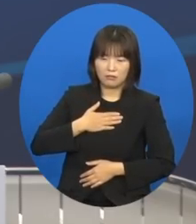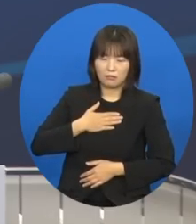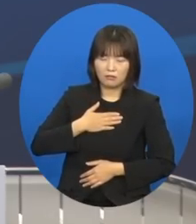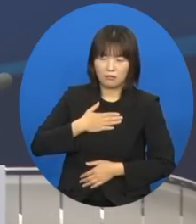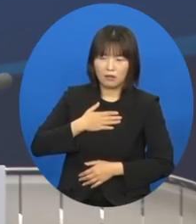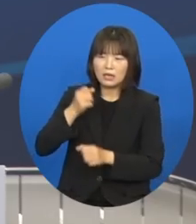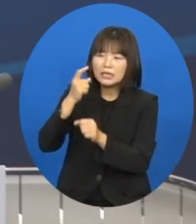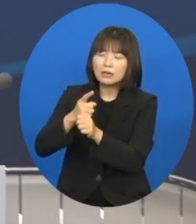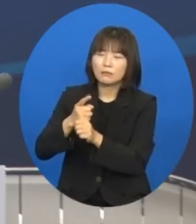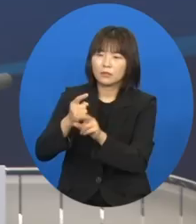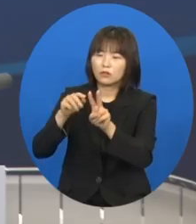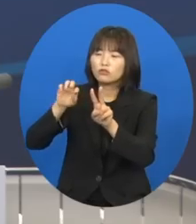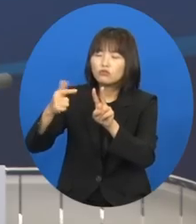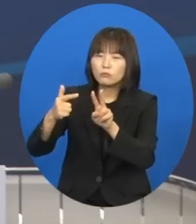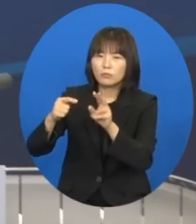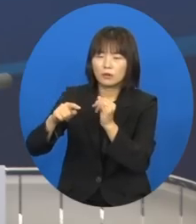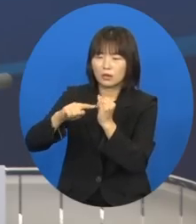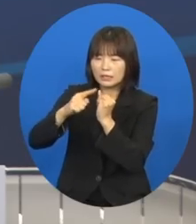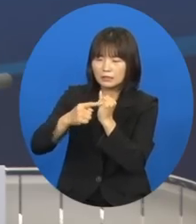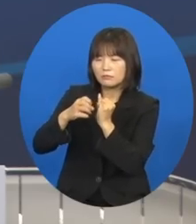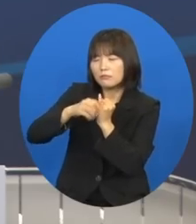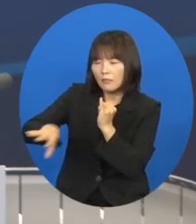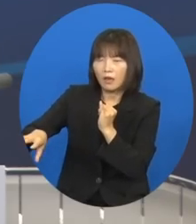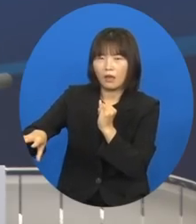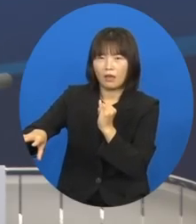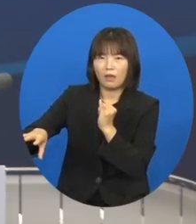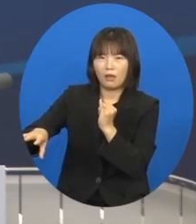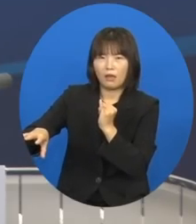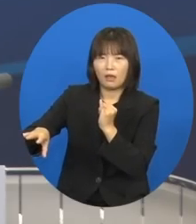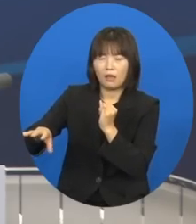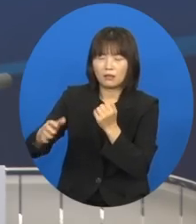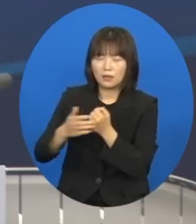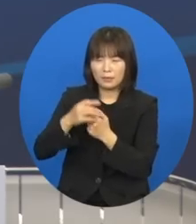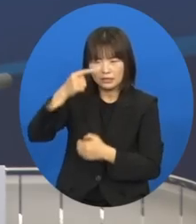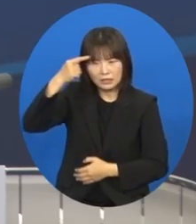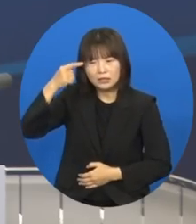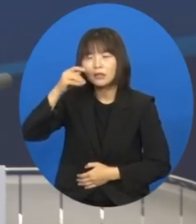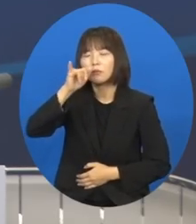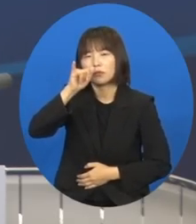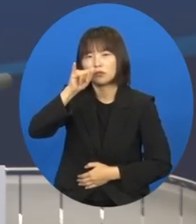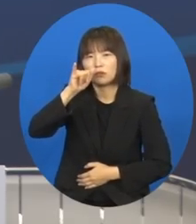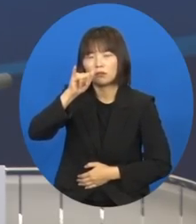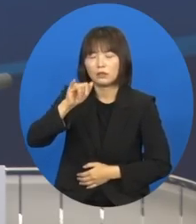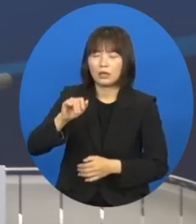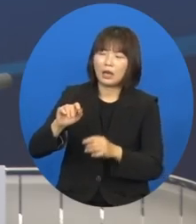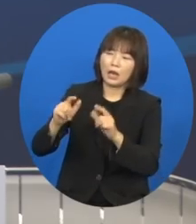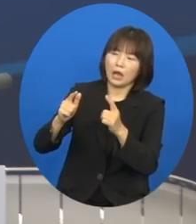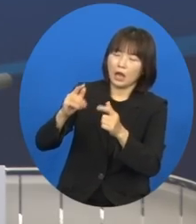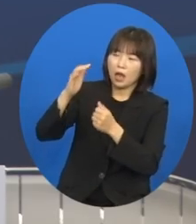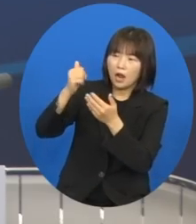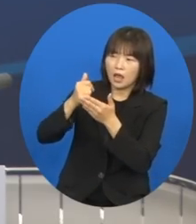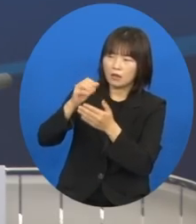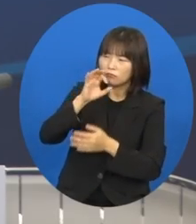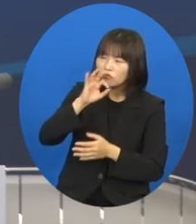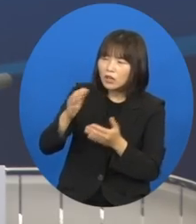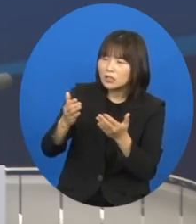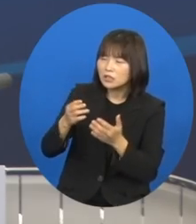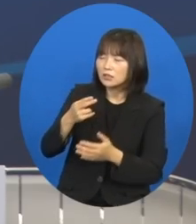큰 트라우마가 생겼거든요. 아닙니다. 하나님은 불가능이 없으신 분입니다.